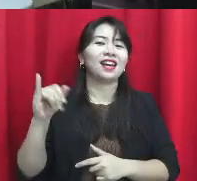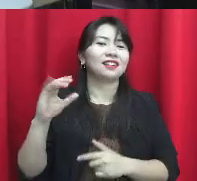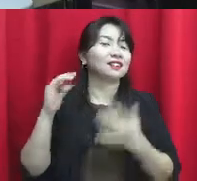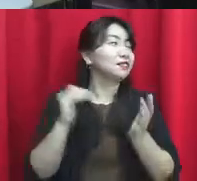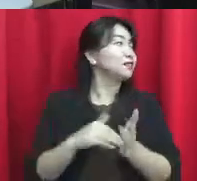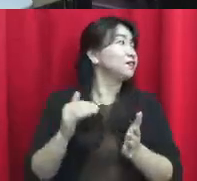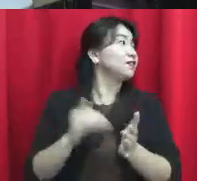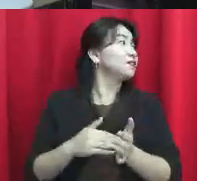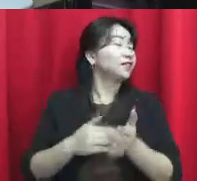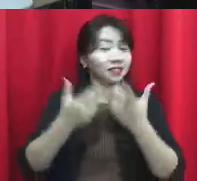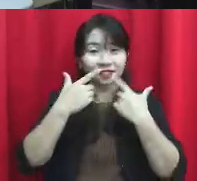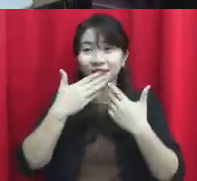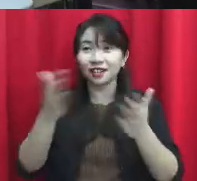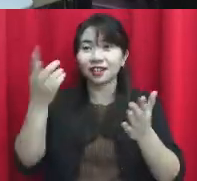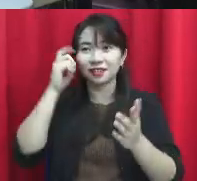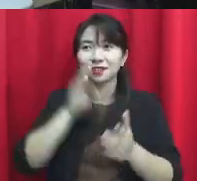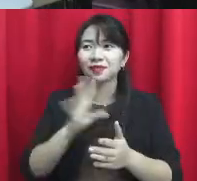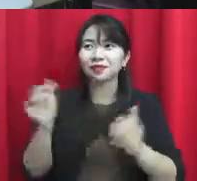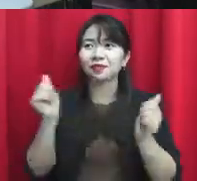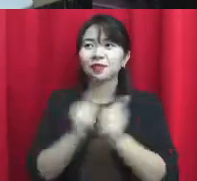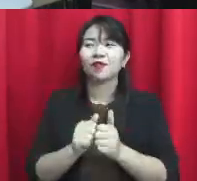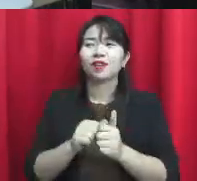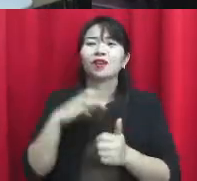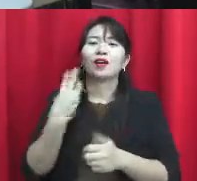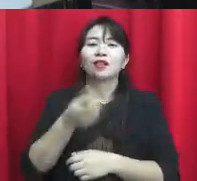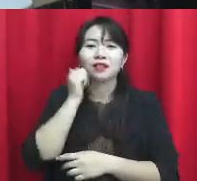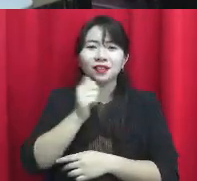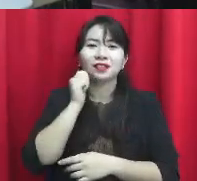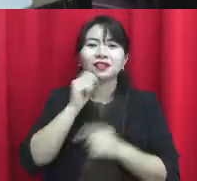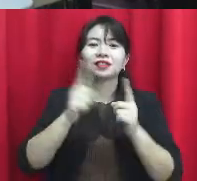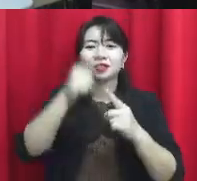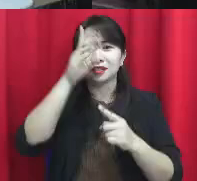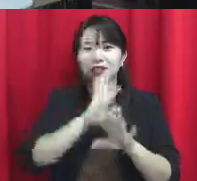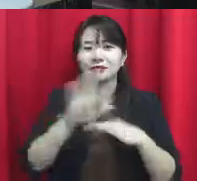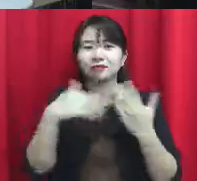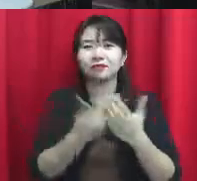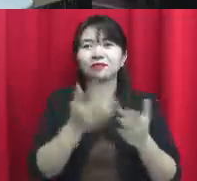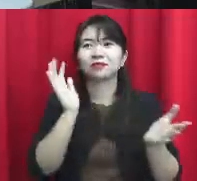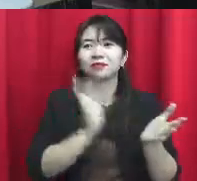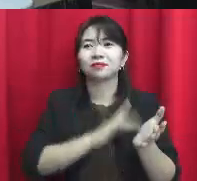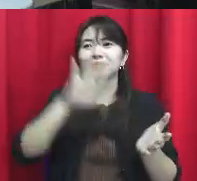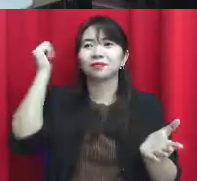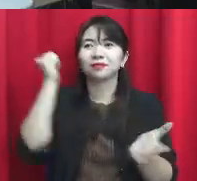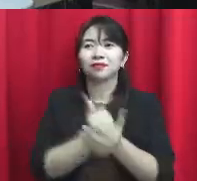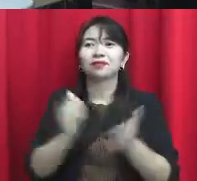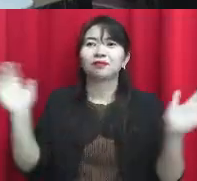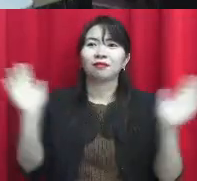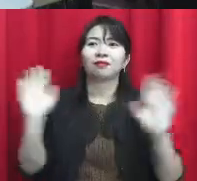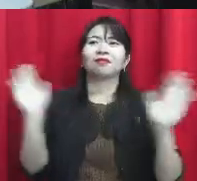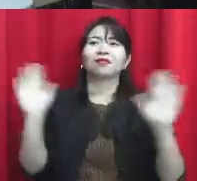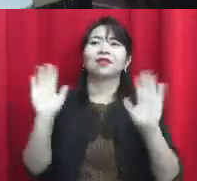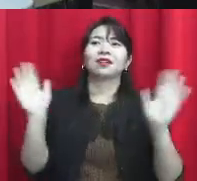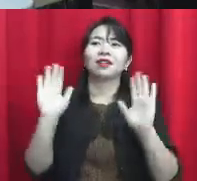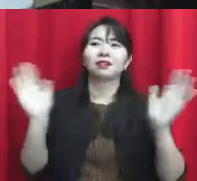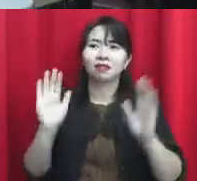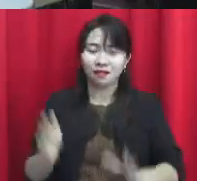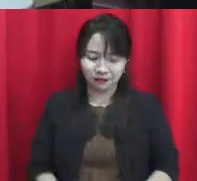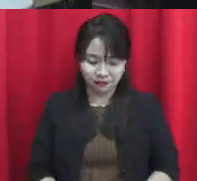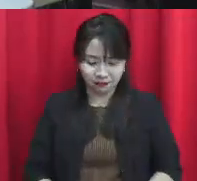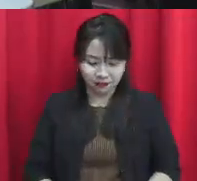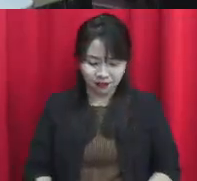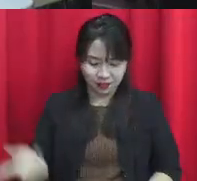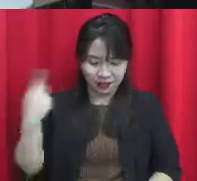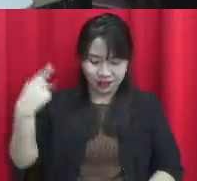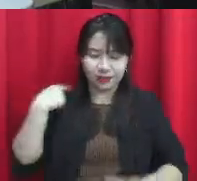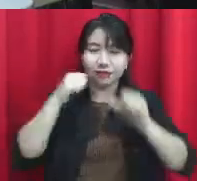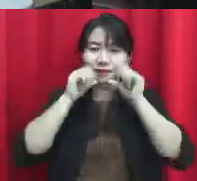once again thank you for being with us and on top of all of this lagi naming sinasabi To God be God bless you all have a